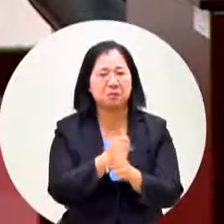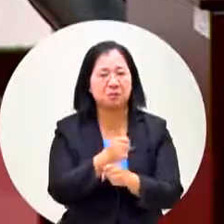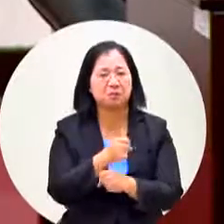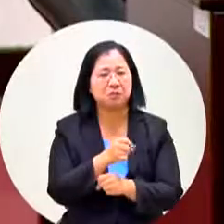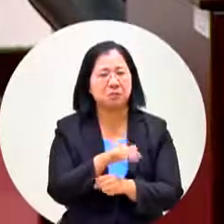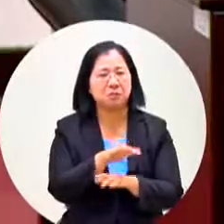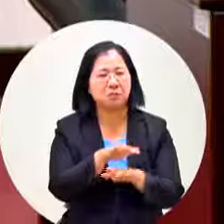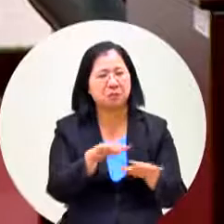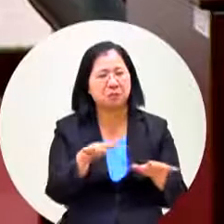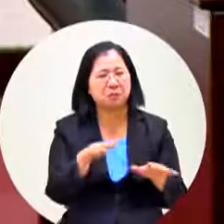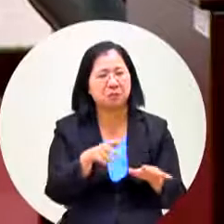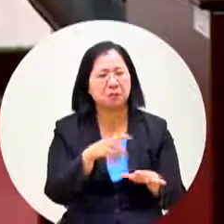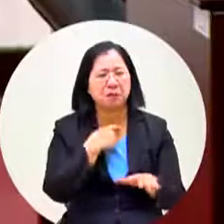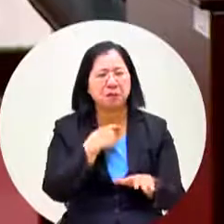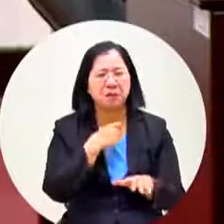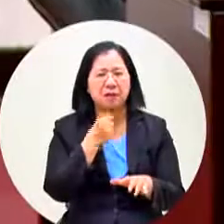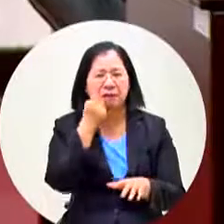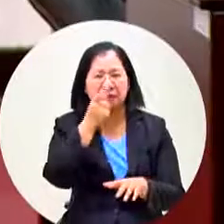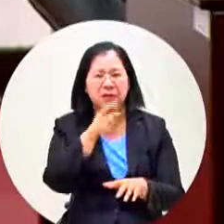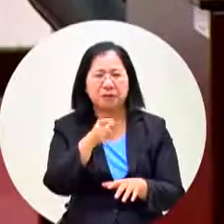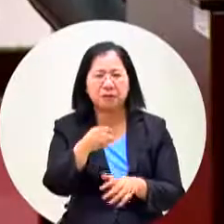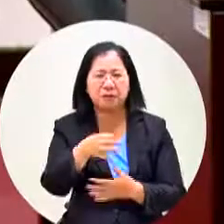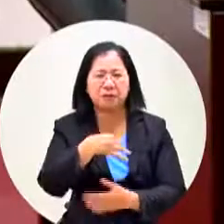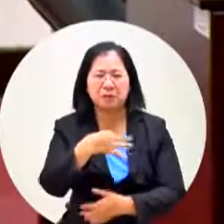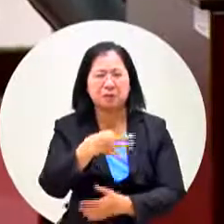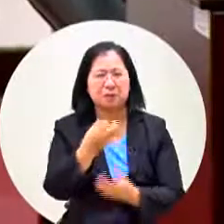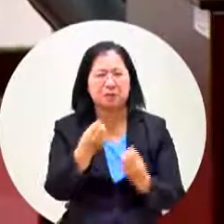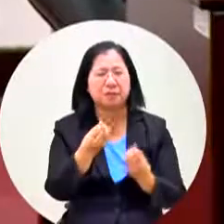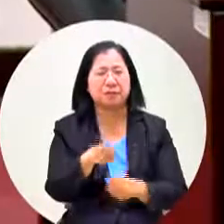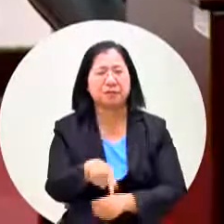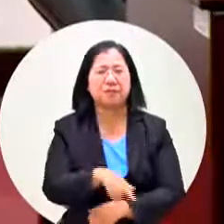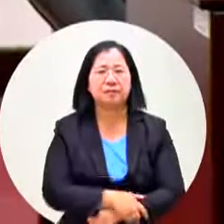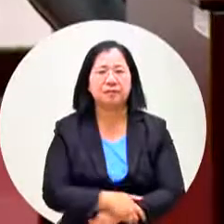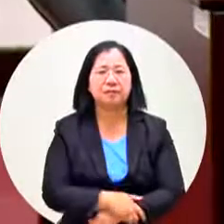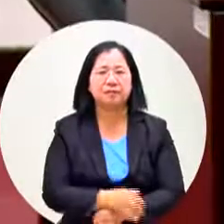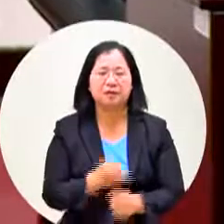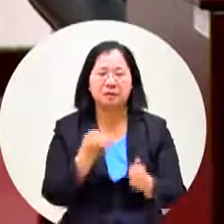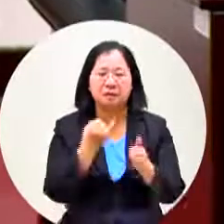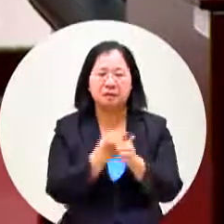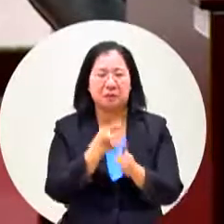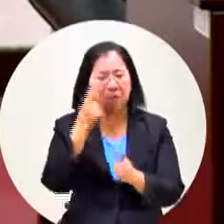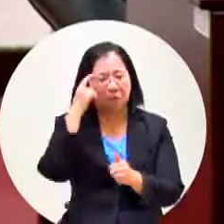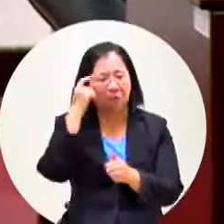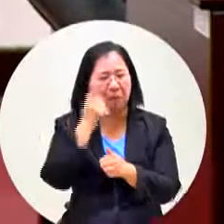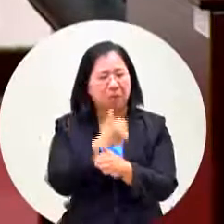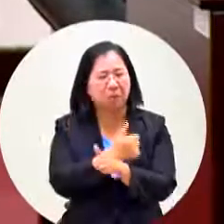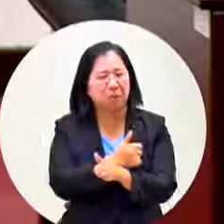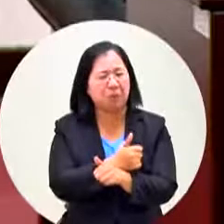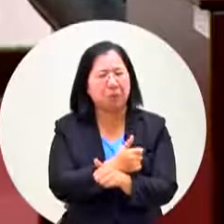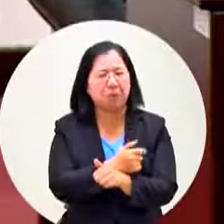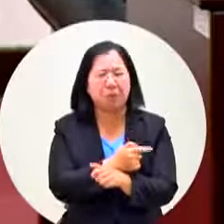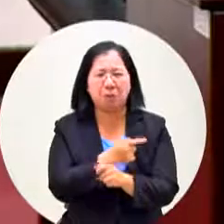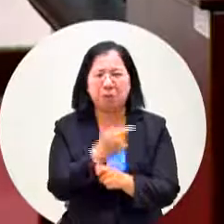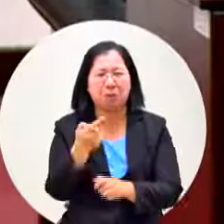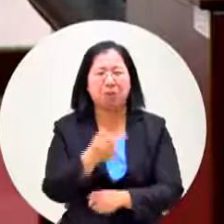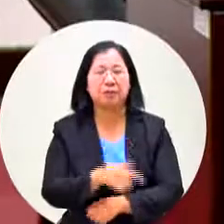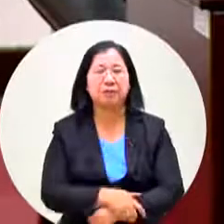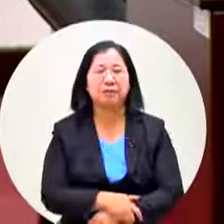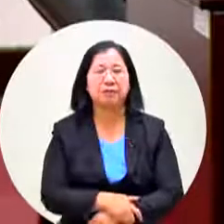路，无稳定的收入吼啊，结婚吼都相当大的考虑，结婚了后吼，当